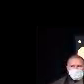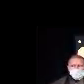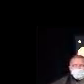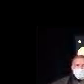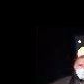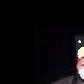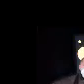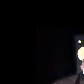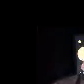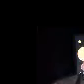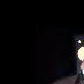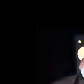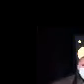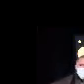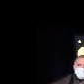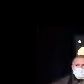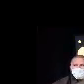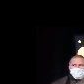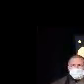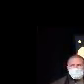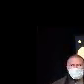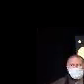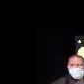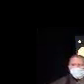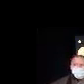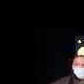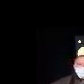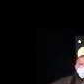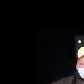world, your spirit is